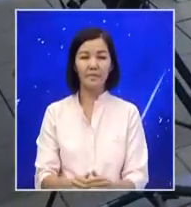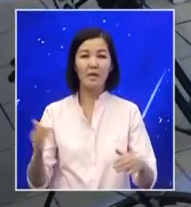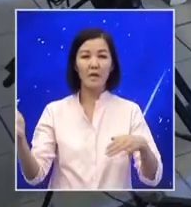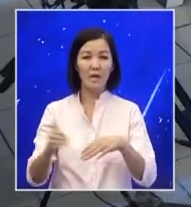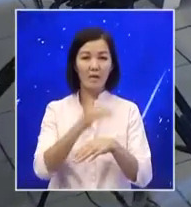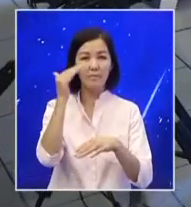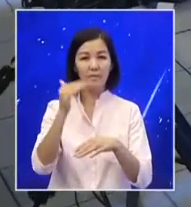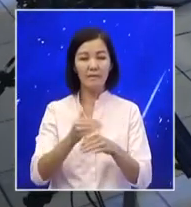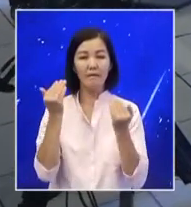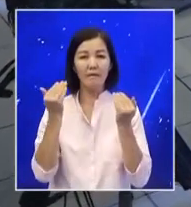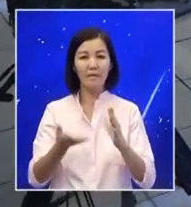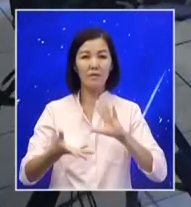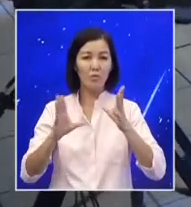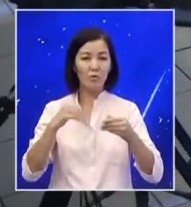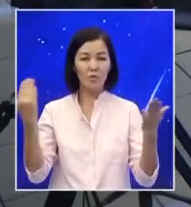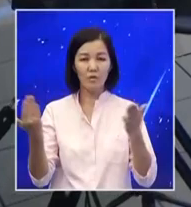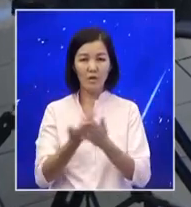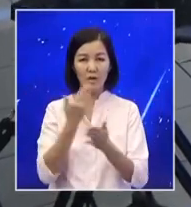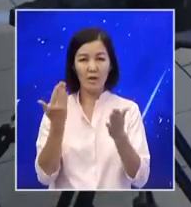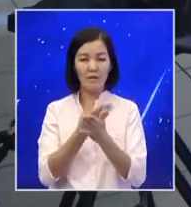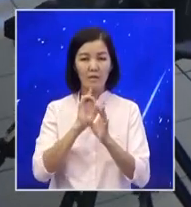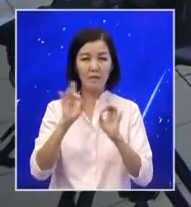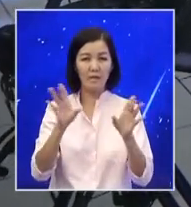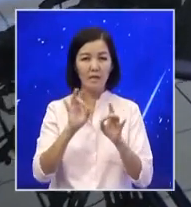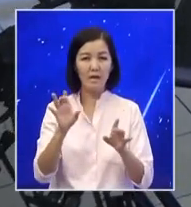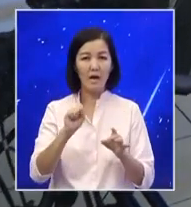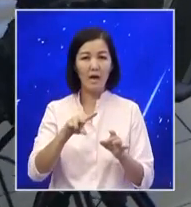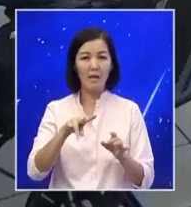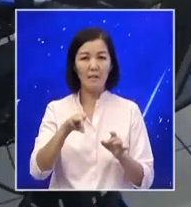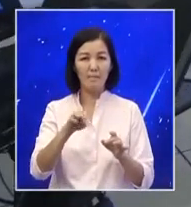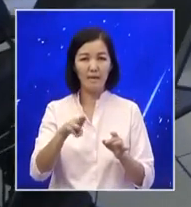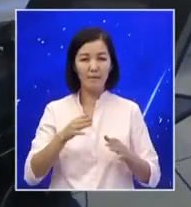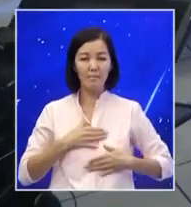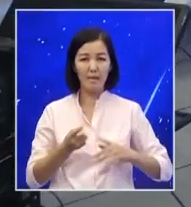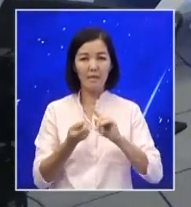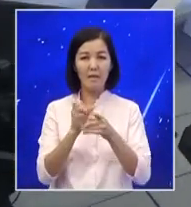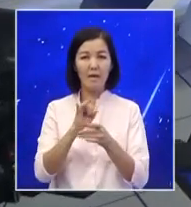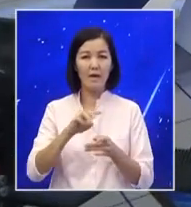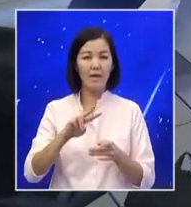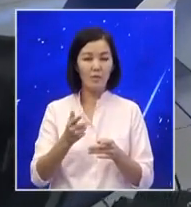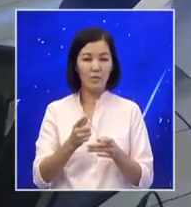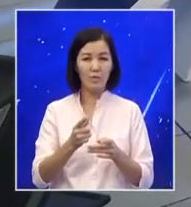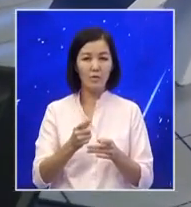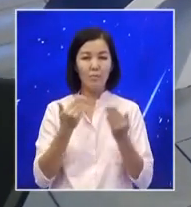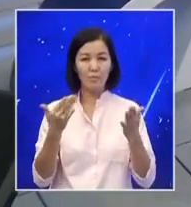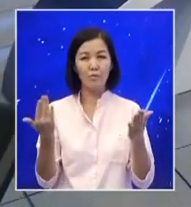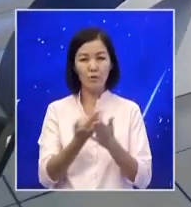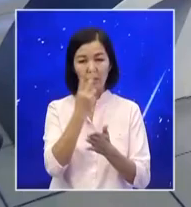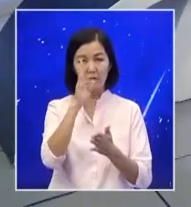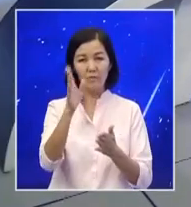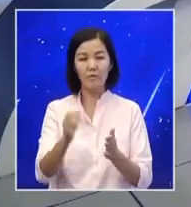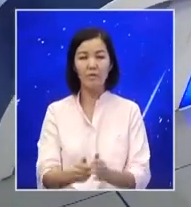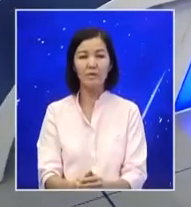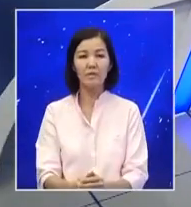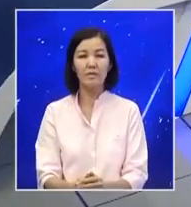Ассаламу алейкум, қадірмен көрермен, тікелей эфирде жаңалықтар, студияда Алмат Хамид, сурдо аудармада Айгүл Жұмашқызы алдымен аңдатпа.